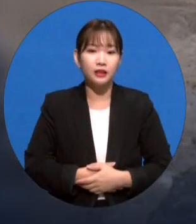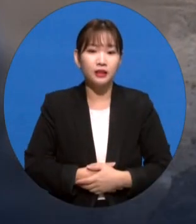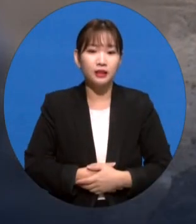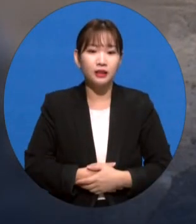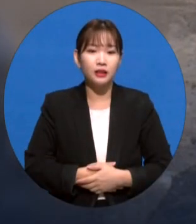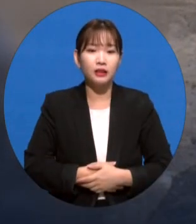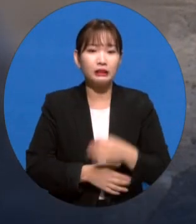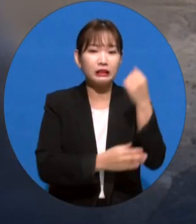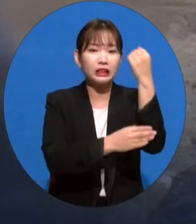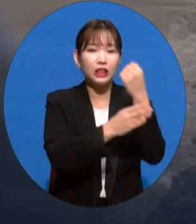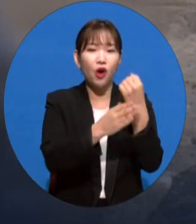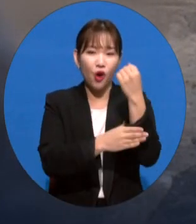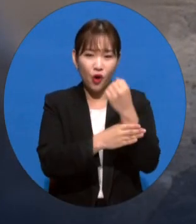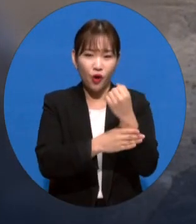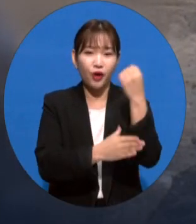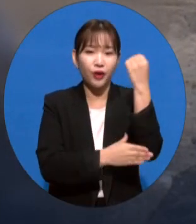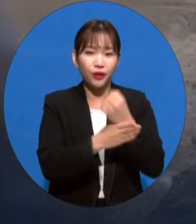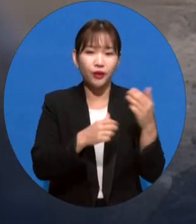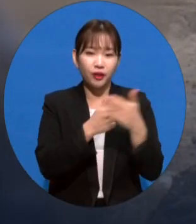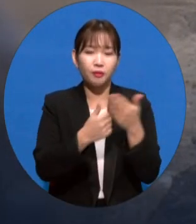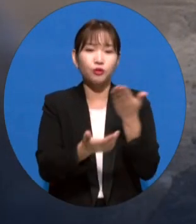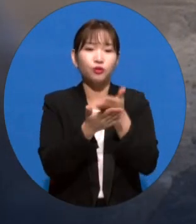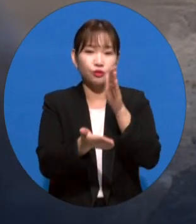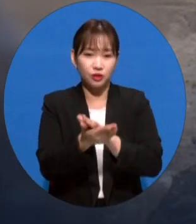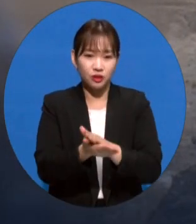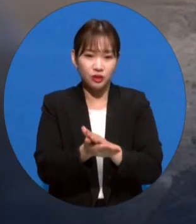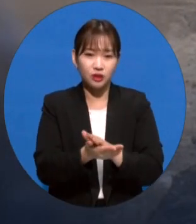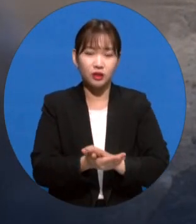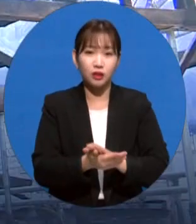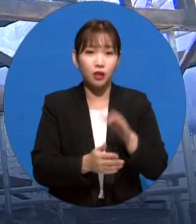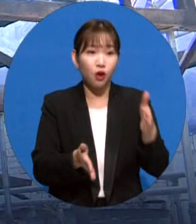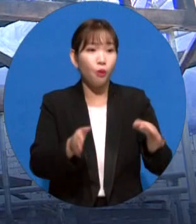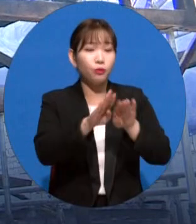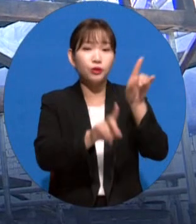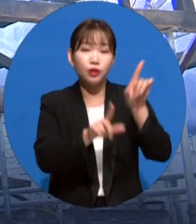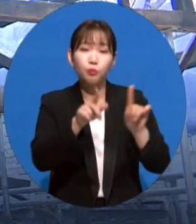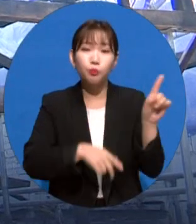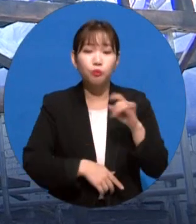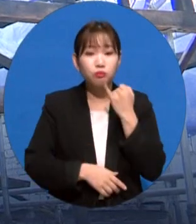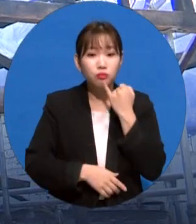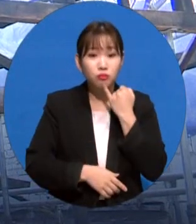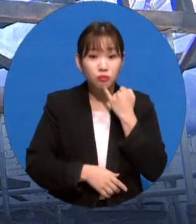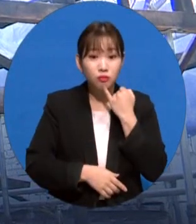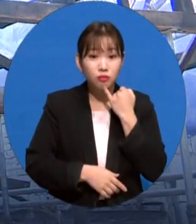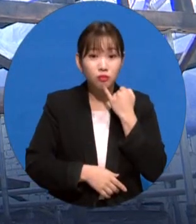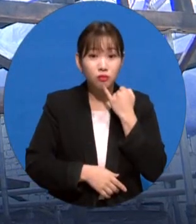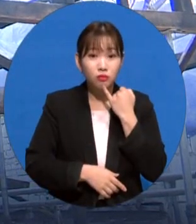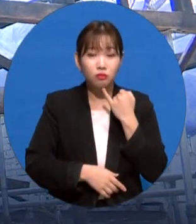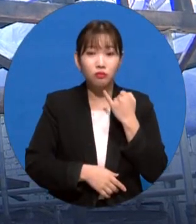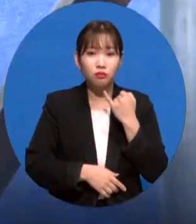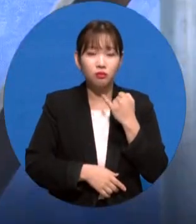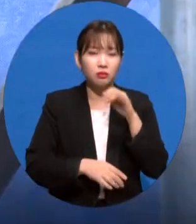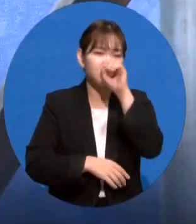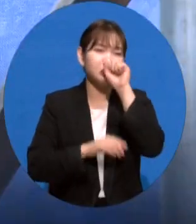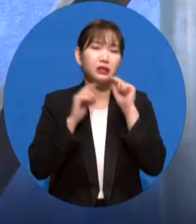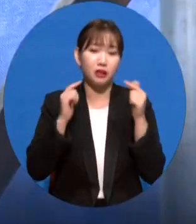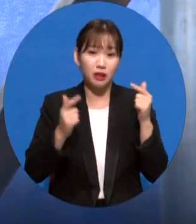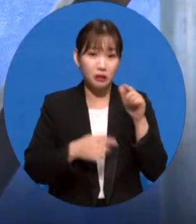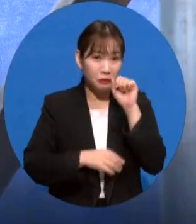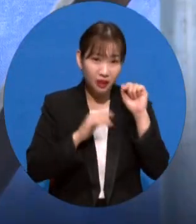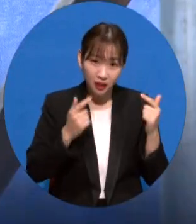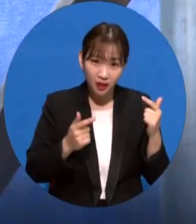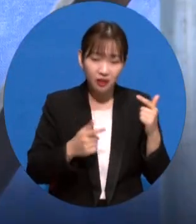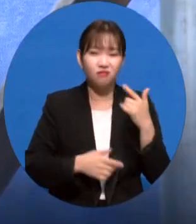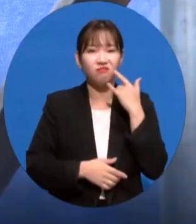그런 썩은 것들 때문에 이제 보강 작업을 하는 거예요. 건물 상태는 어땠습니까? 그러면은 전반적으로 안 좋았어요.